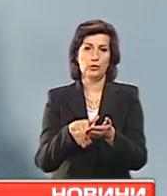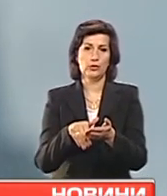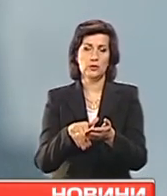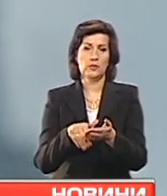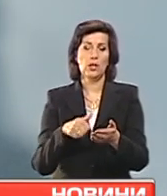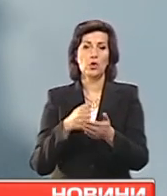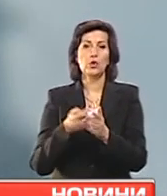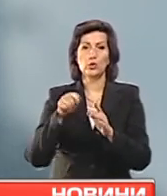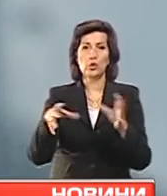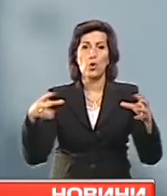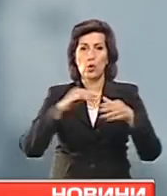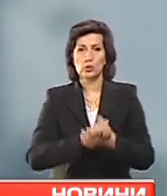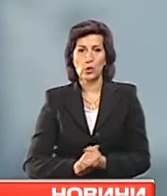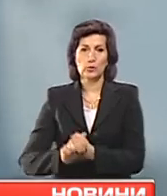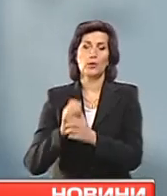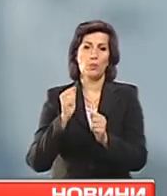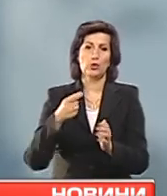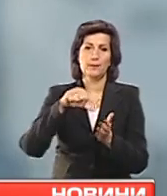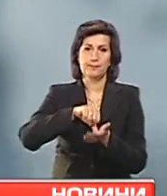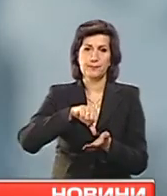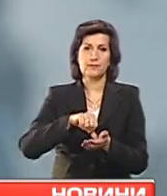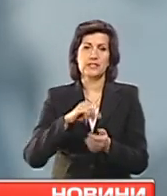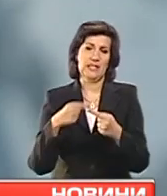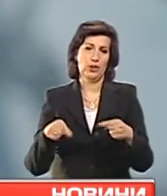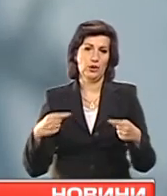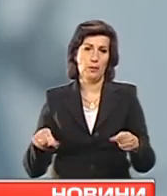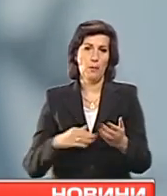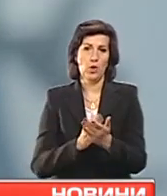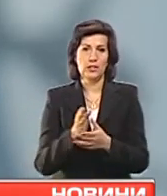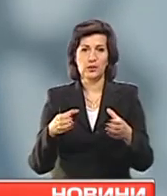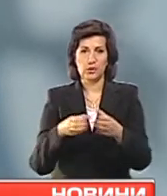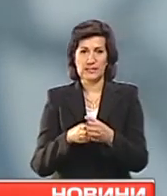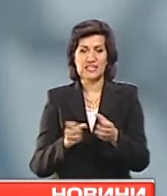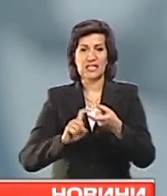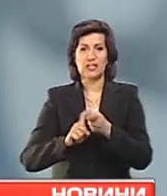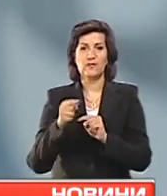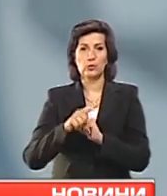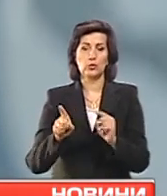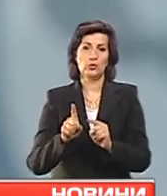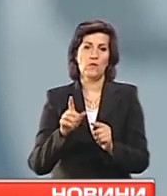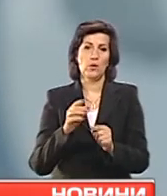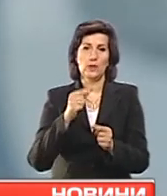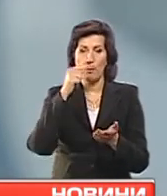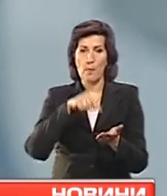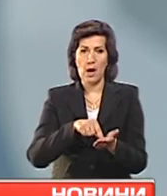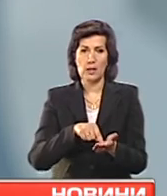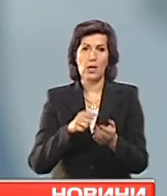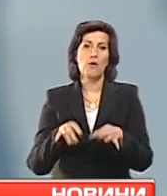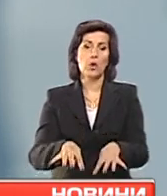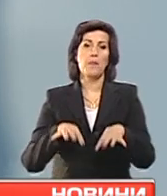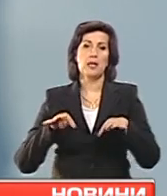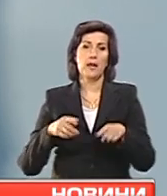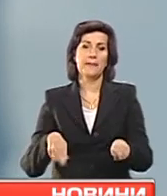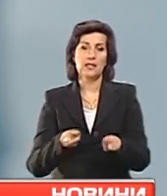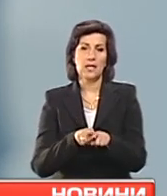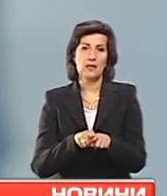цього союзу асоціативно можуть долучитися інші політичні сили, залежно від того, чи вони потраплять до парламенту,